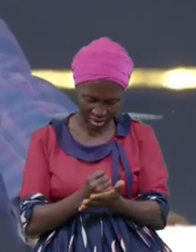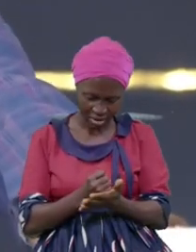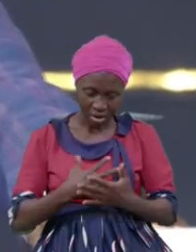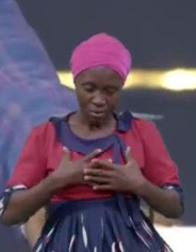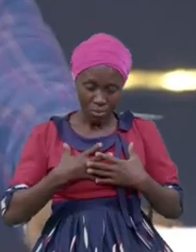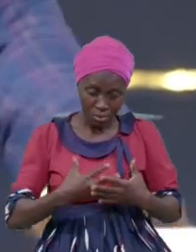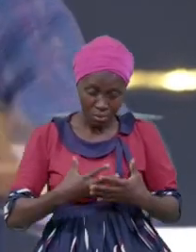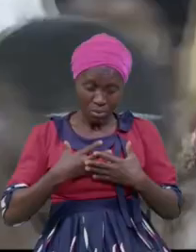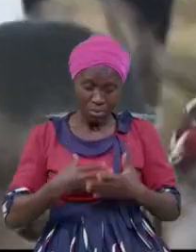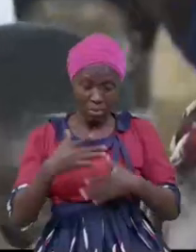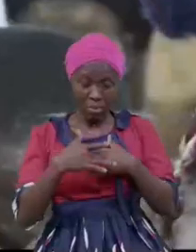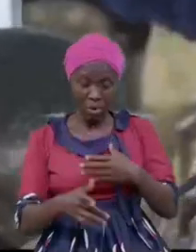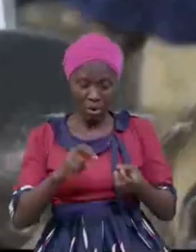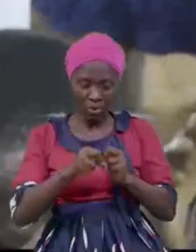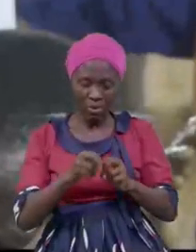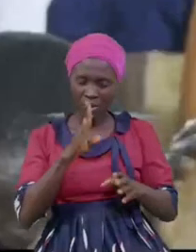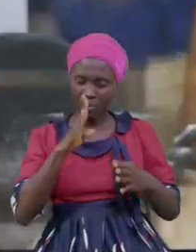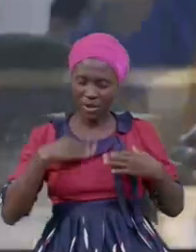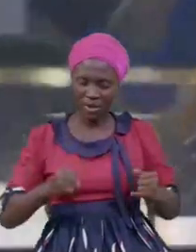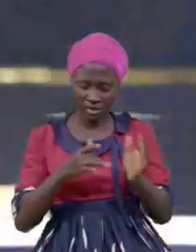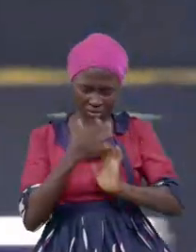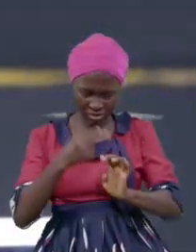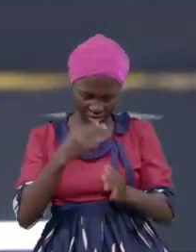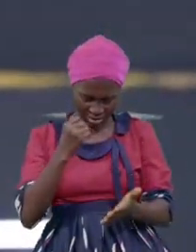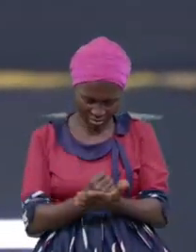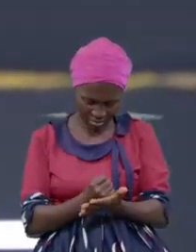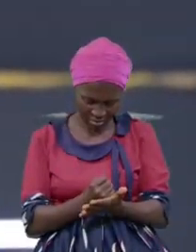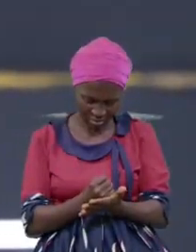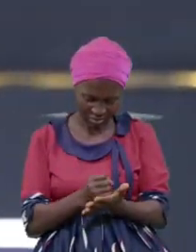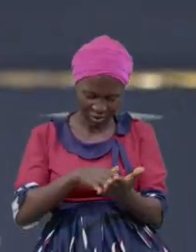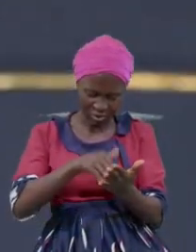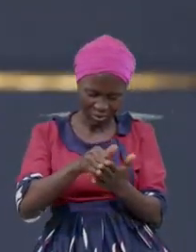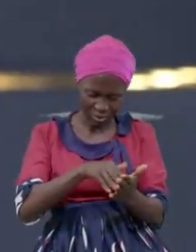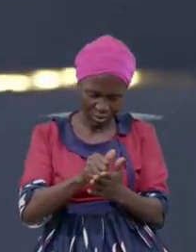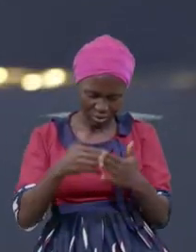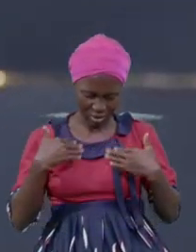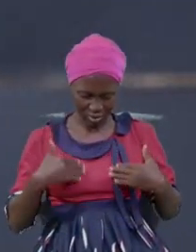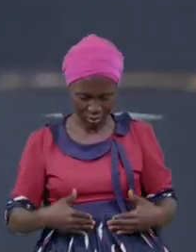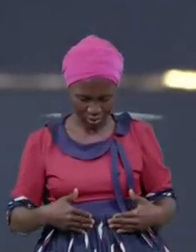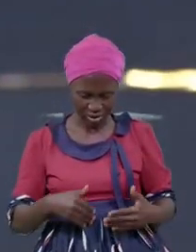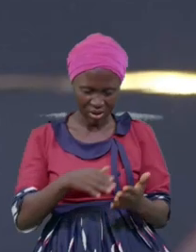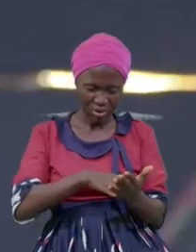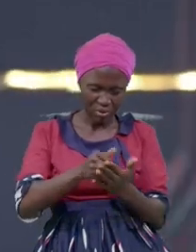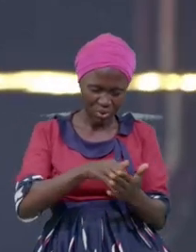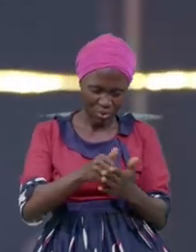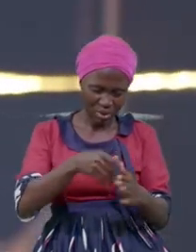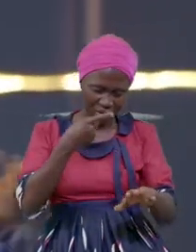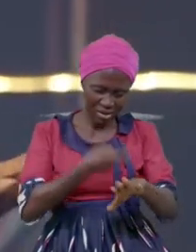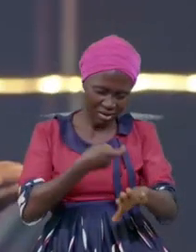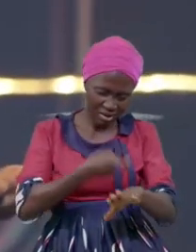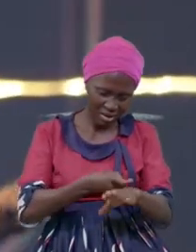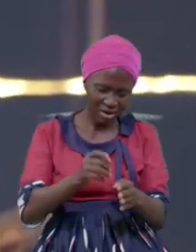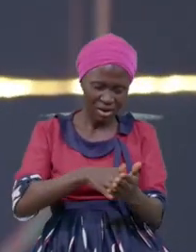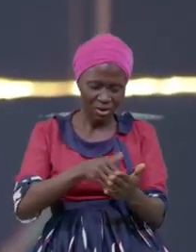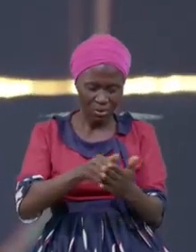Hypertension, sois guéri au nom de Jésus. Corps faible, jointure affaiblie, genou